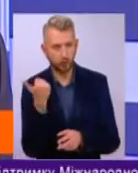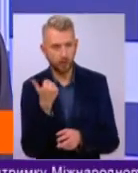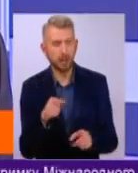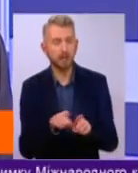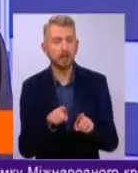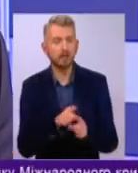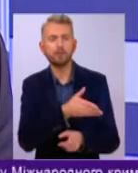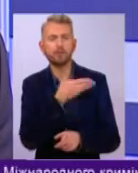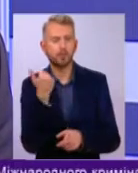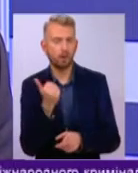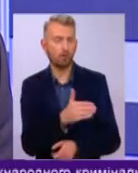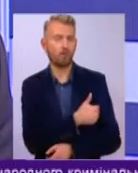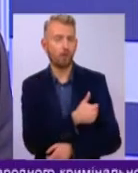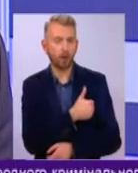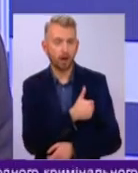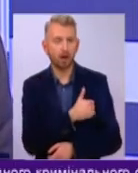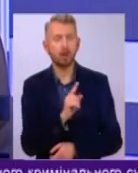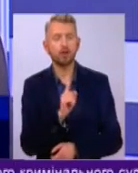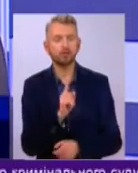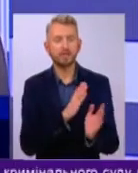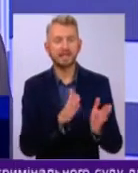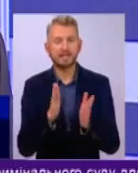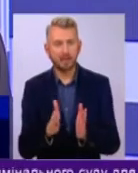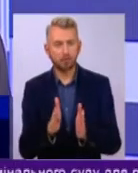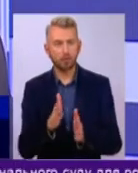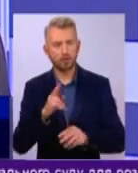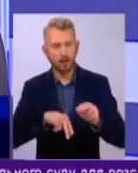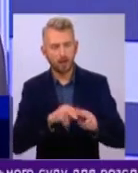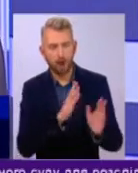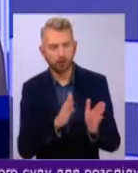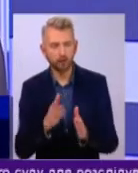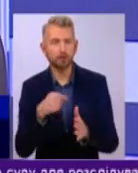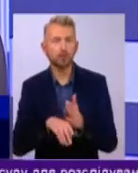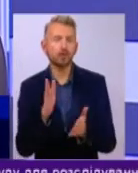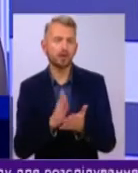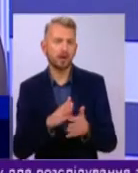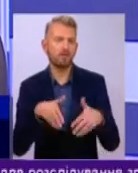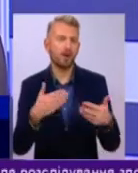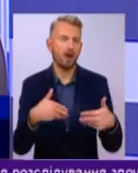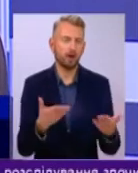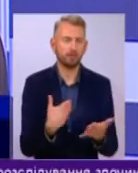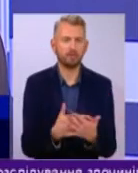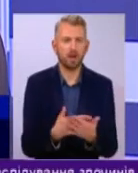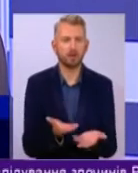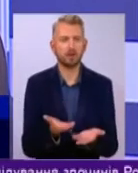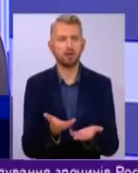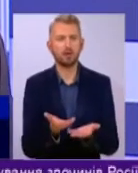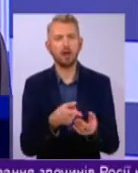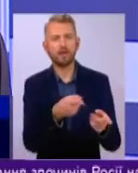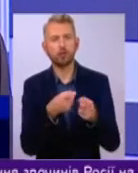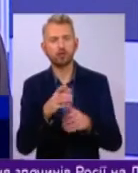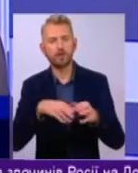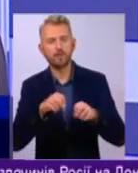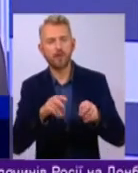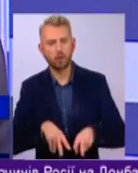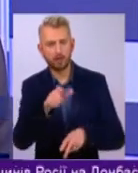як відсутня взагалі воля до того, щоб цю систему все ж таки налагодити. Тому що є варіанти. Є варіанти, наприклад, залучити вже тих фахових